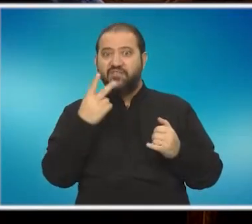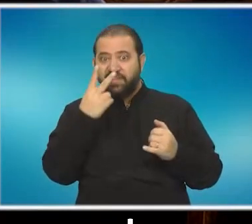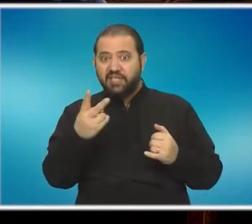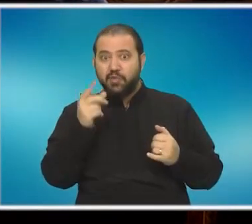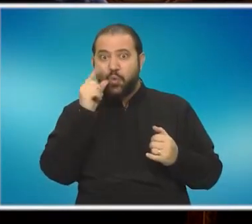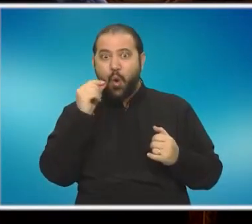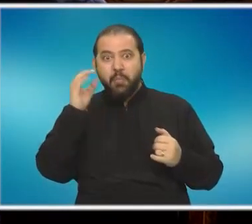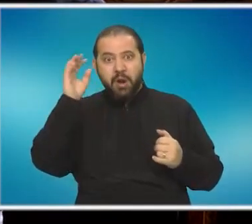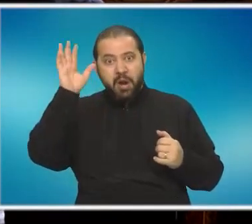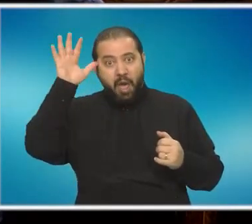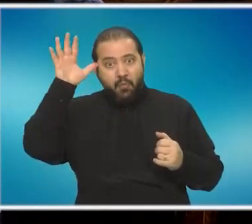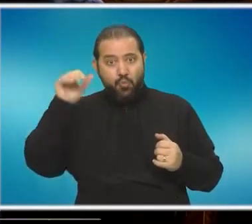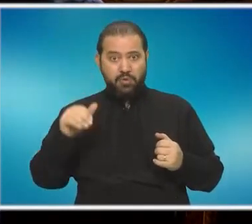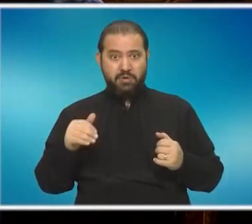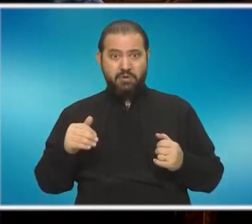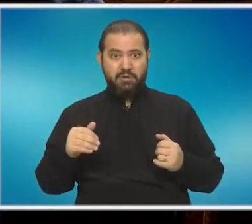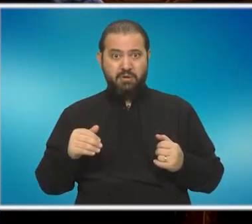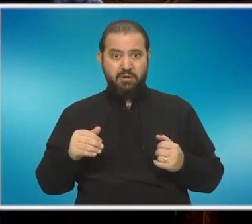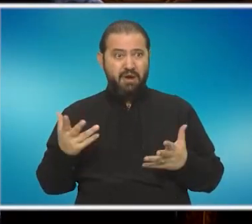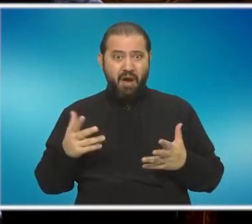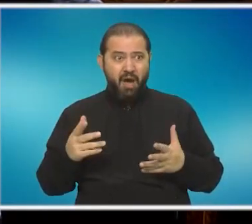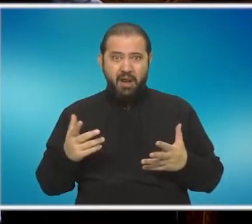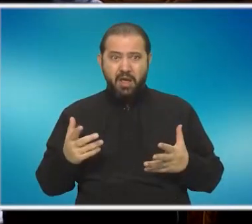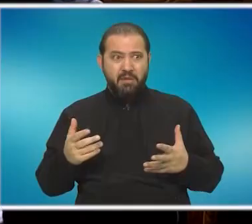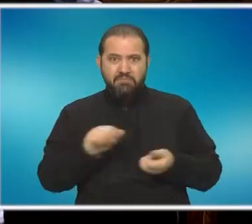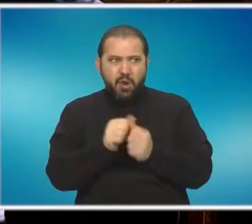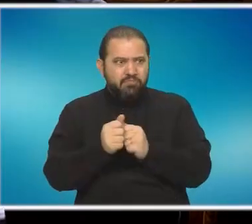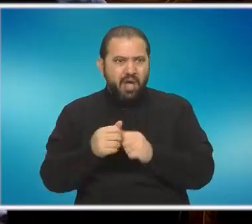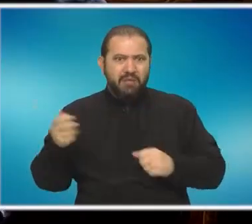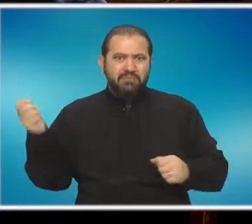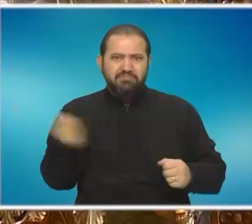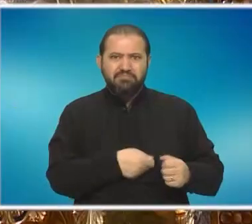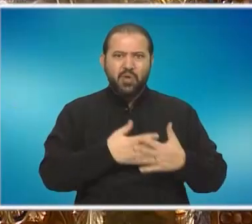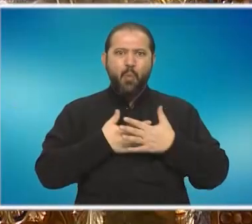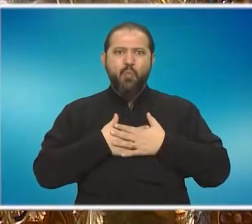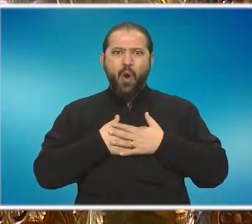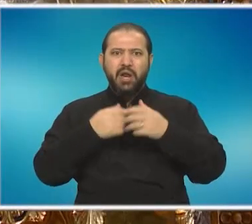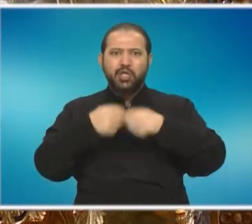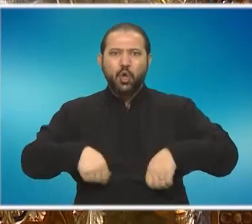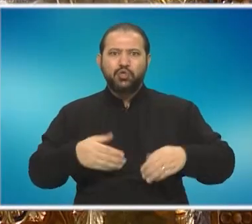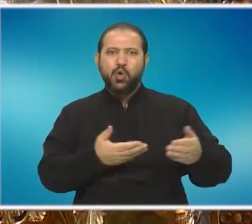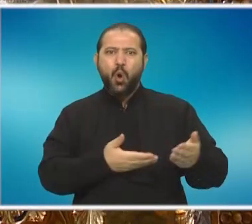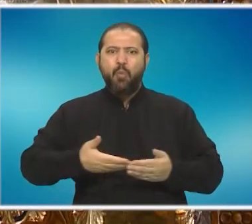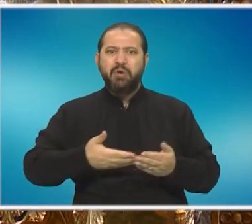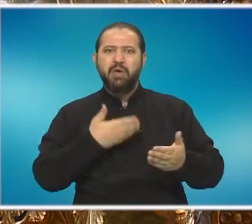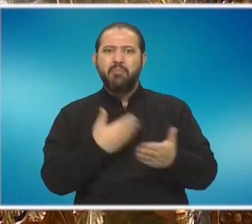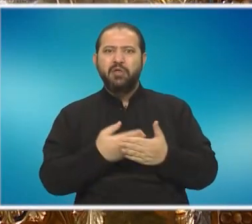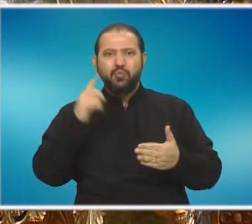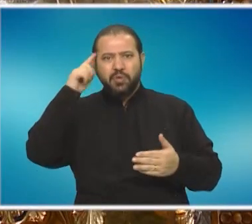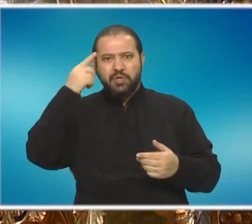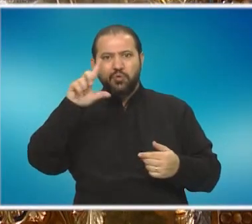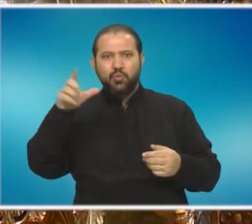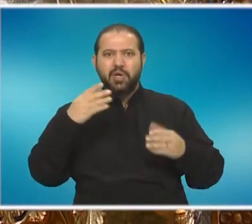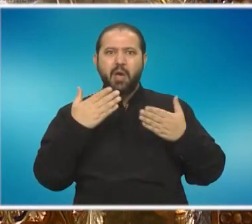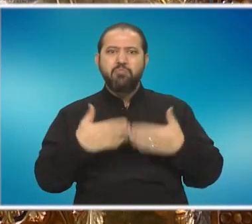discernământ. Iar copiii care au fost sacrificați reprezintă tocmai această nebunie a